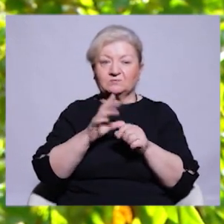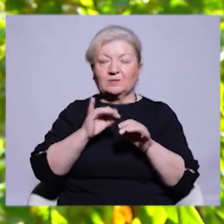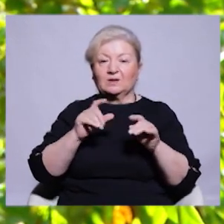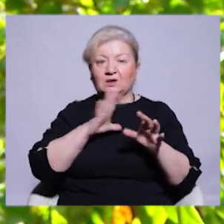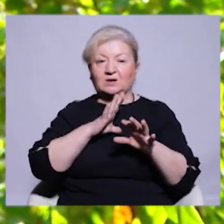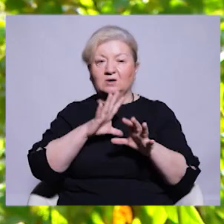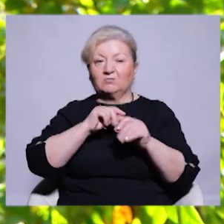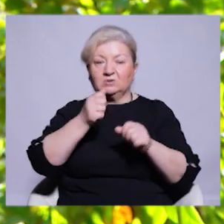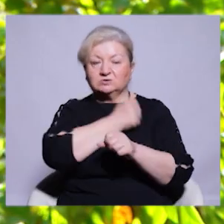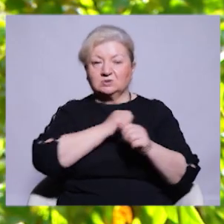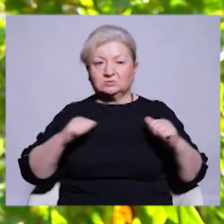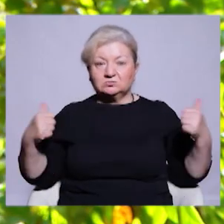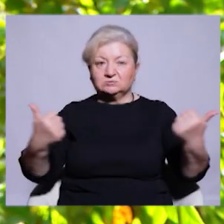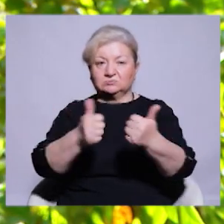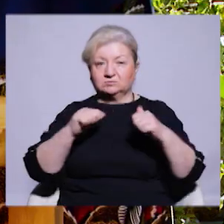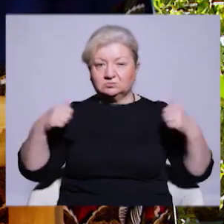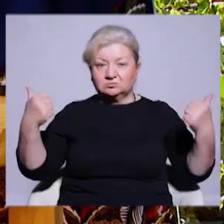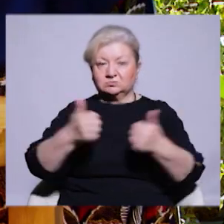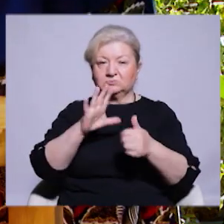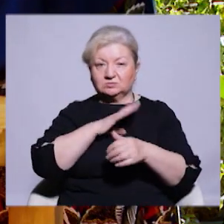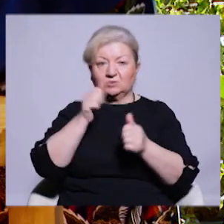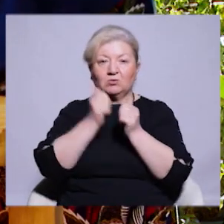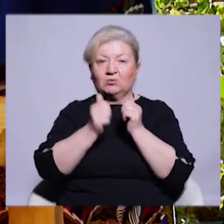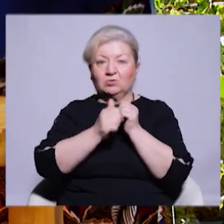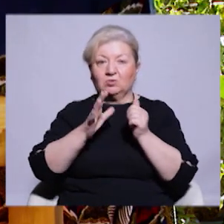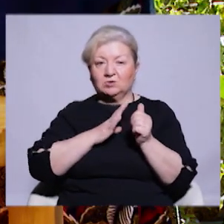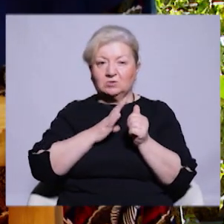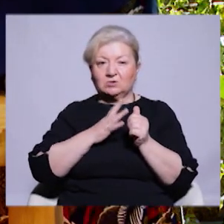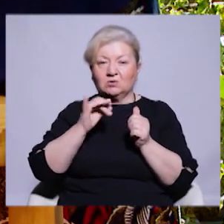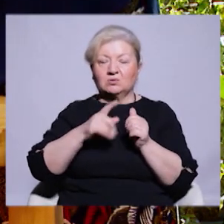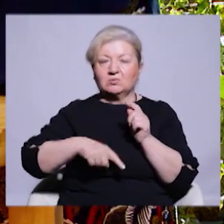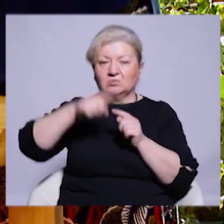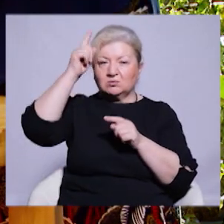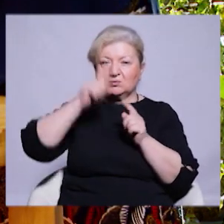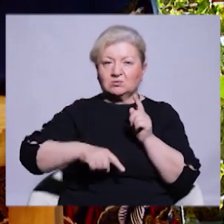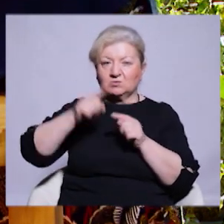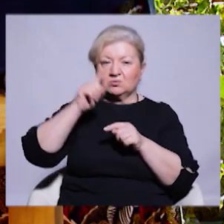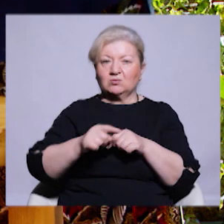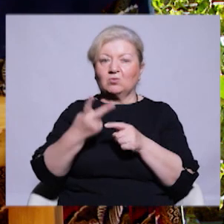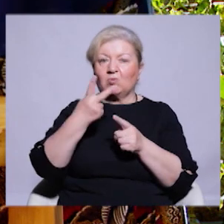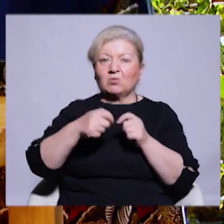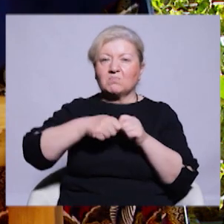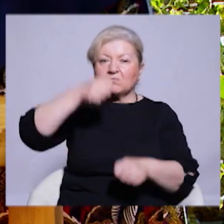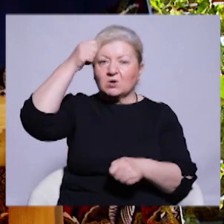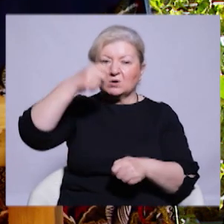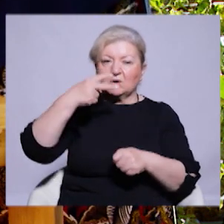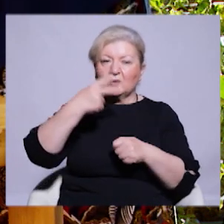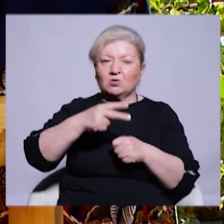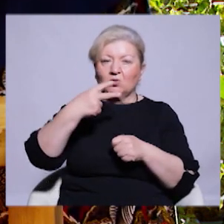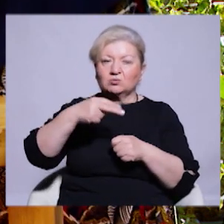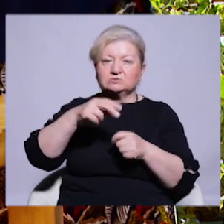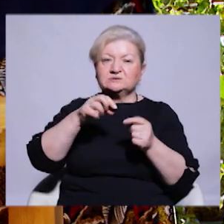მას გარშემო ყავდა ყოველთვის ბრძოლის დროს. გარდა ამისა, ვახტანგი 2 მეტრი და 20 ბჭყალი იყო. წარმოვიდგინეთ, 2 მეტრი და